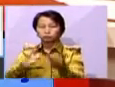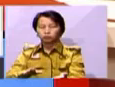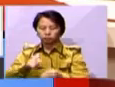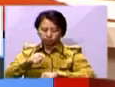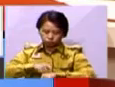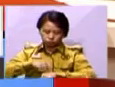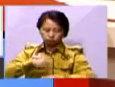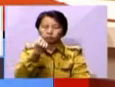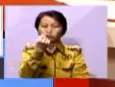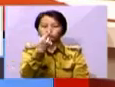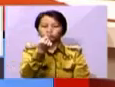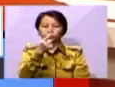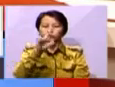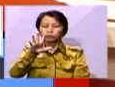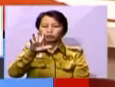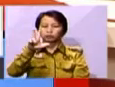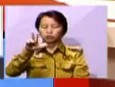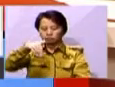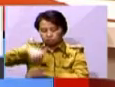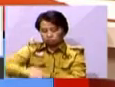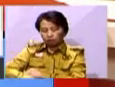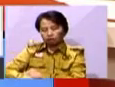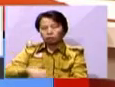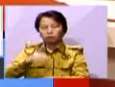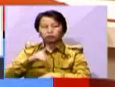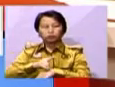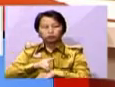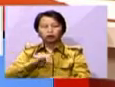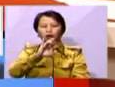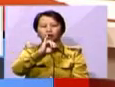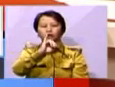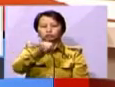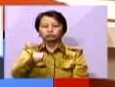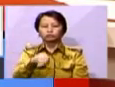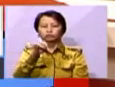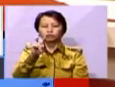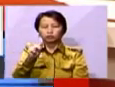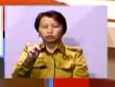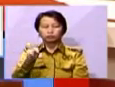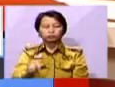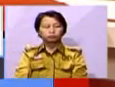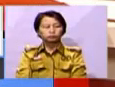kira-kira pukul 11.53 malam tadi di Institut Jantung Negara IJN.